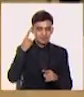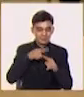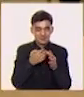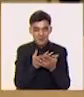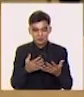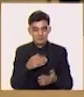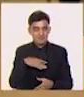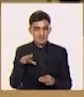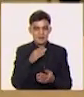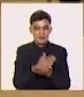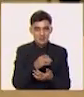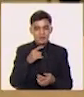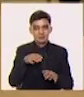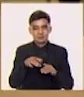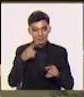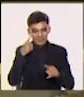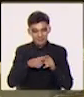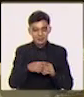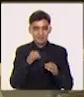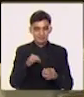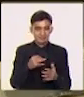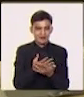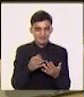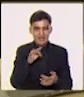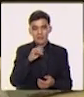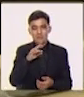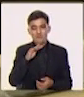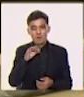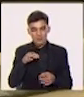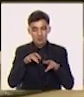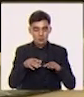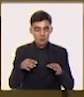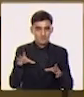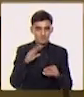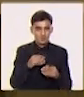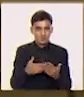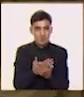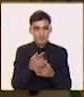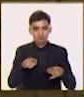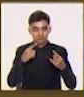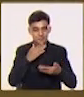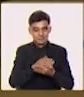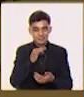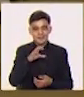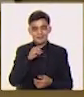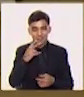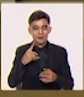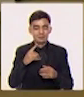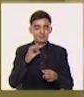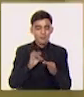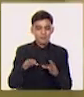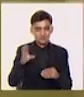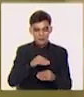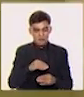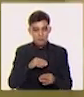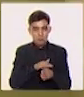Әсіресе мектептегі робототехника, лингафон мен информатика кабинеттері заманауи құрылғылармен жабдықталған. Сондай-ақ санитарлық ережелер толық сақталған